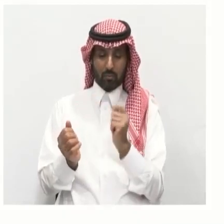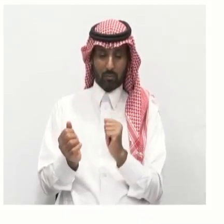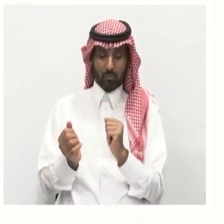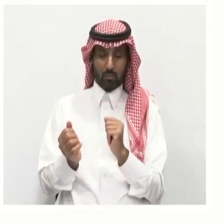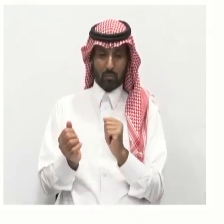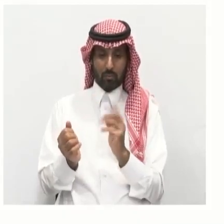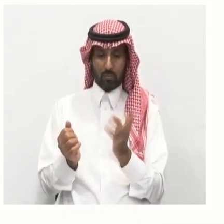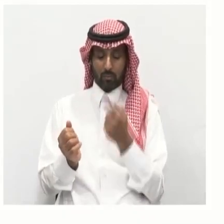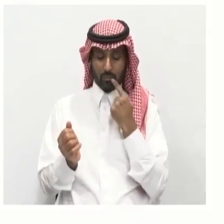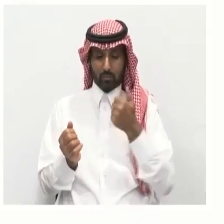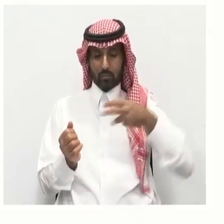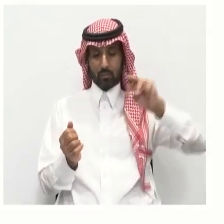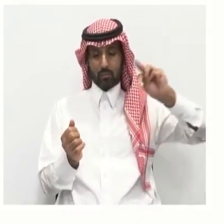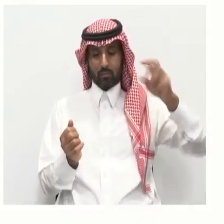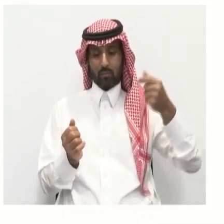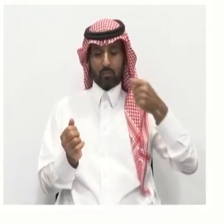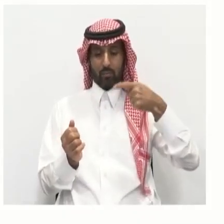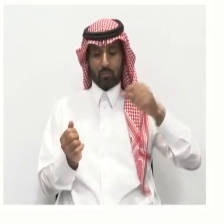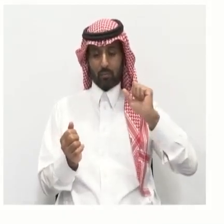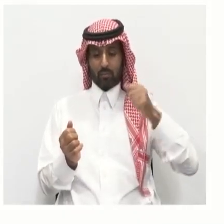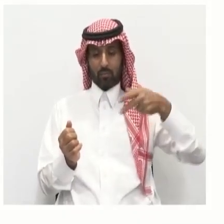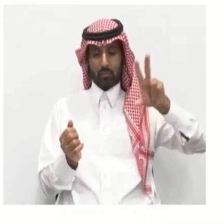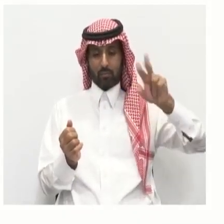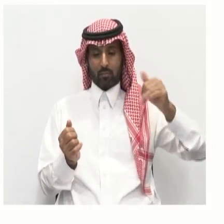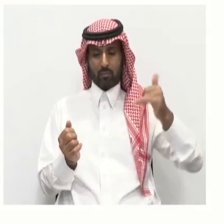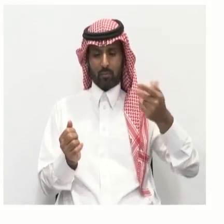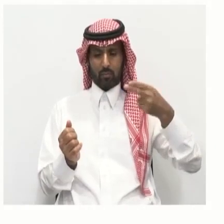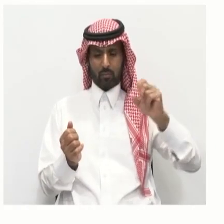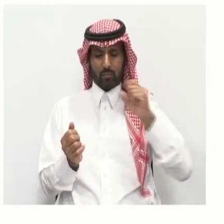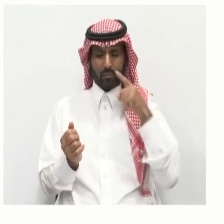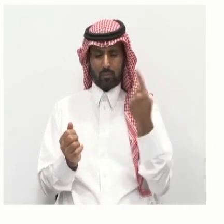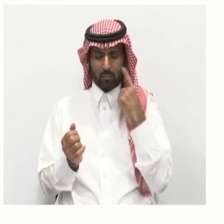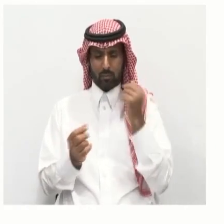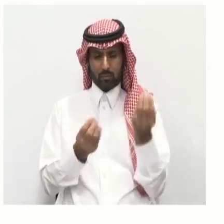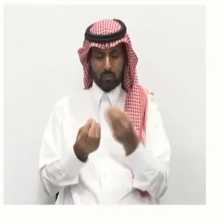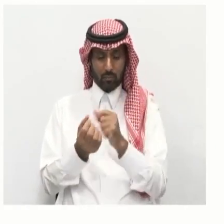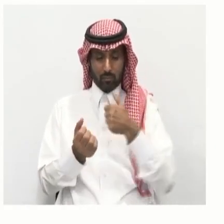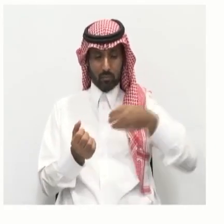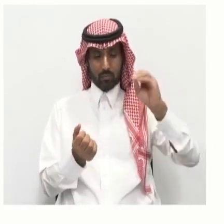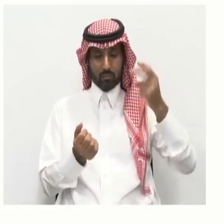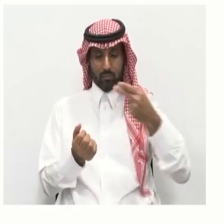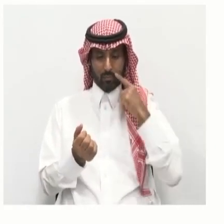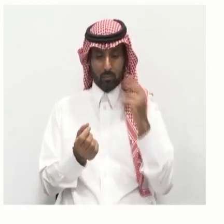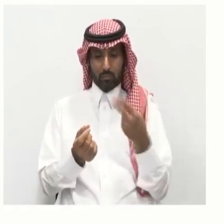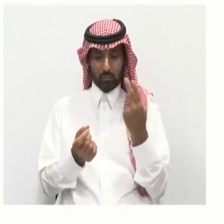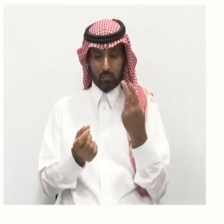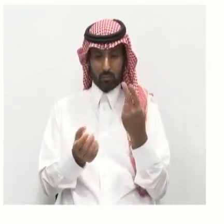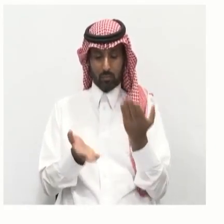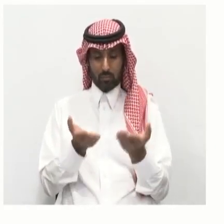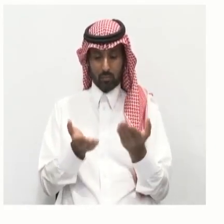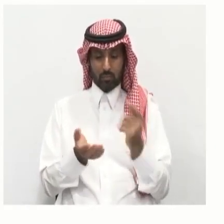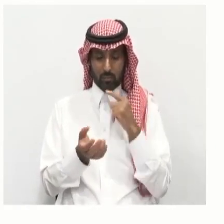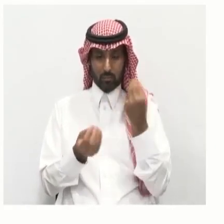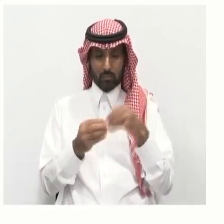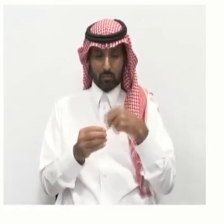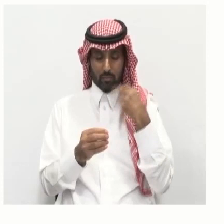كذلك انه المغنيسيوم عندي هنا واحد وعندي هنا واحد لكن الوتش هنا 2 اوزنها عن طريق